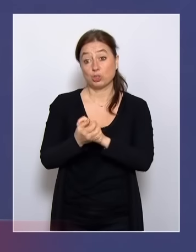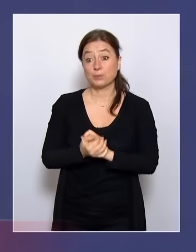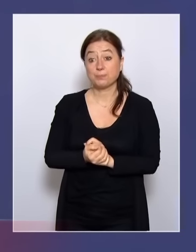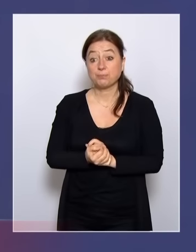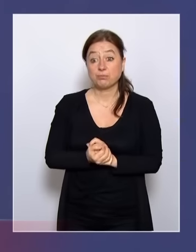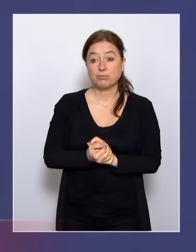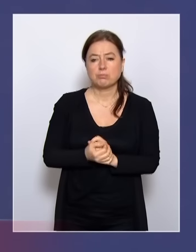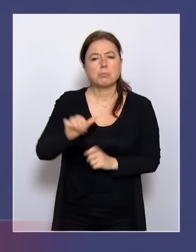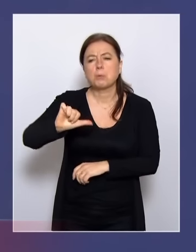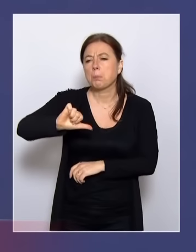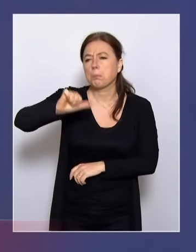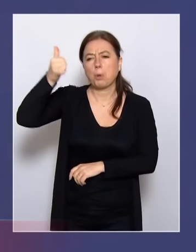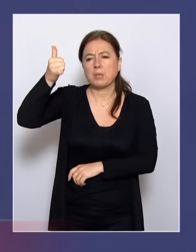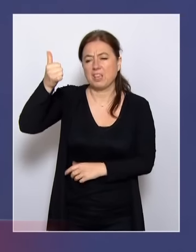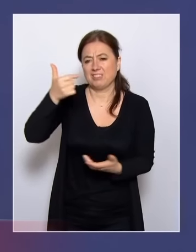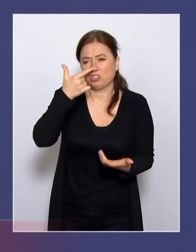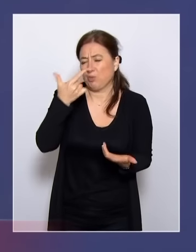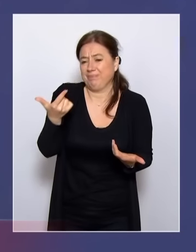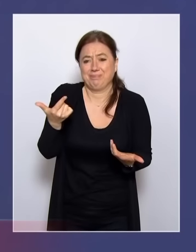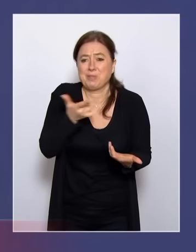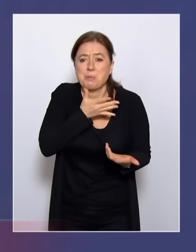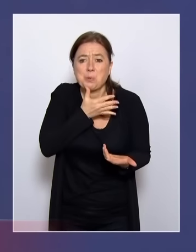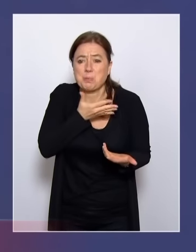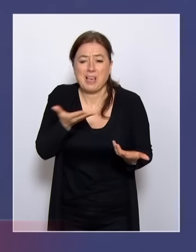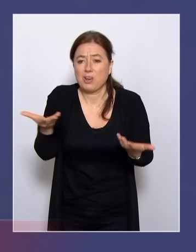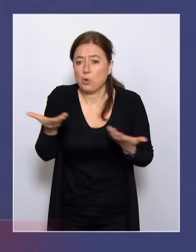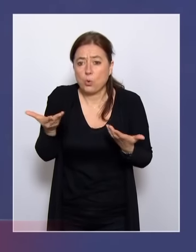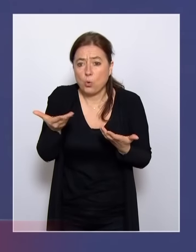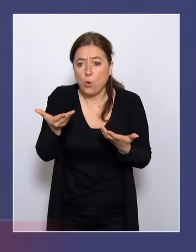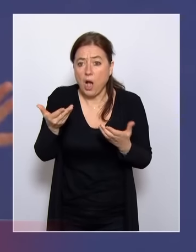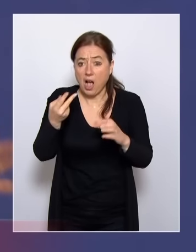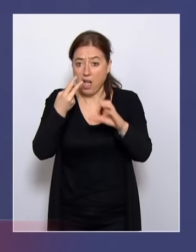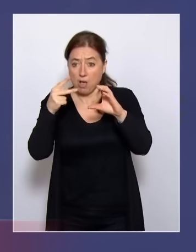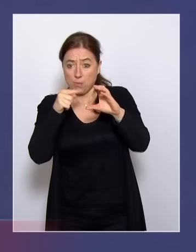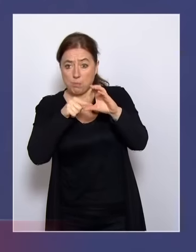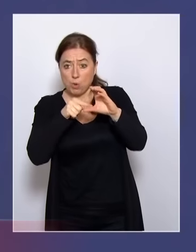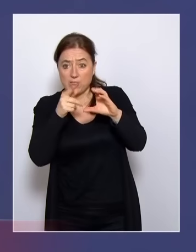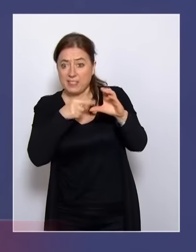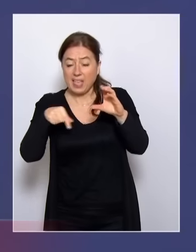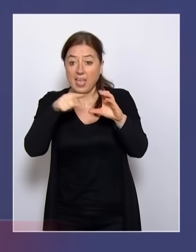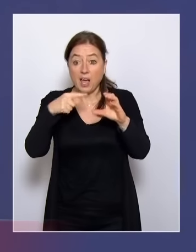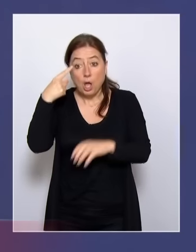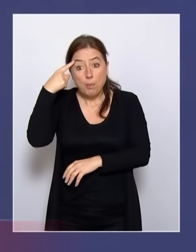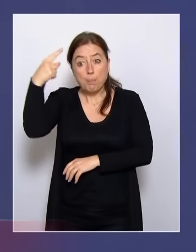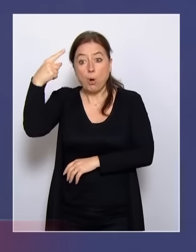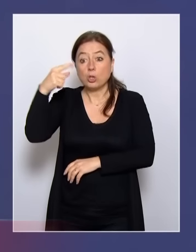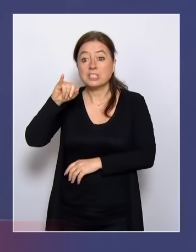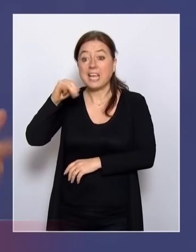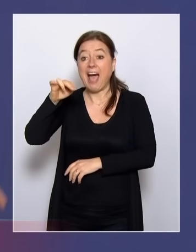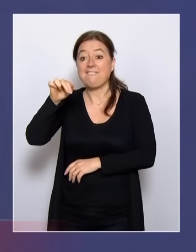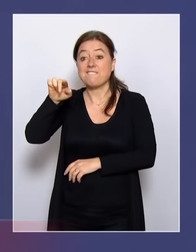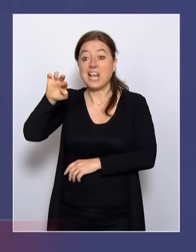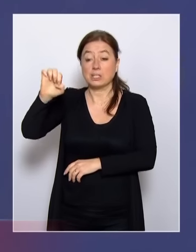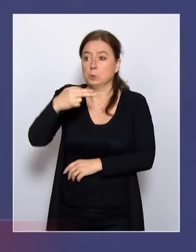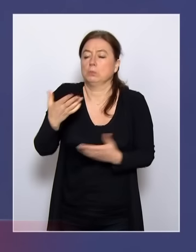Il y une première chose qui me semble caduque. On ne peut pas avoir une politique monétaire dont le seul objectif est un objectif d'inflation. Qui plus est, dans